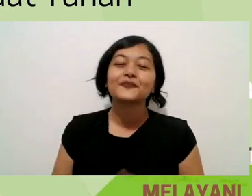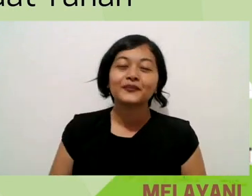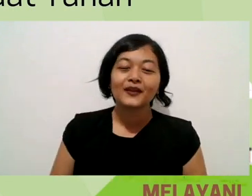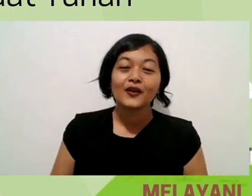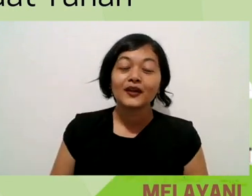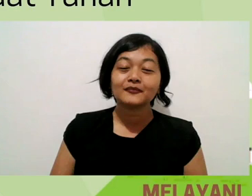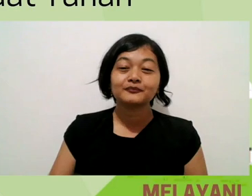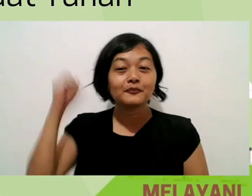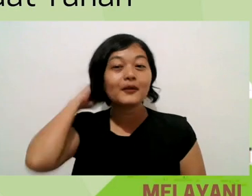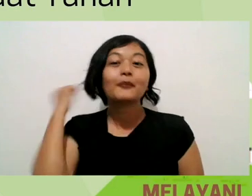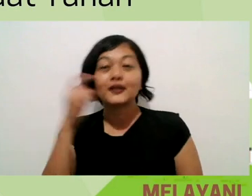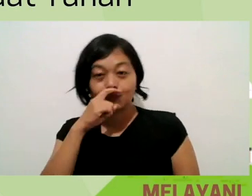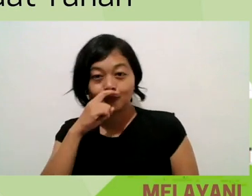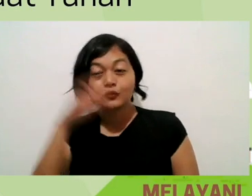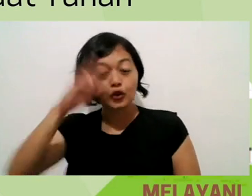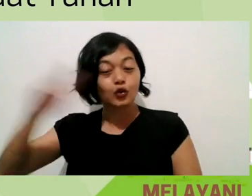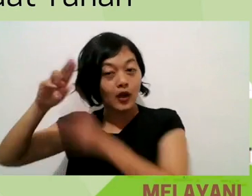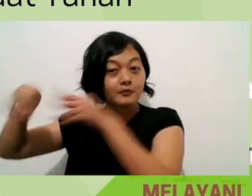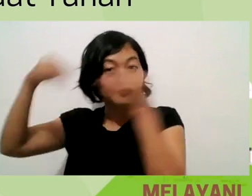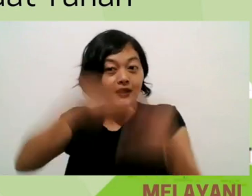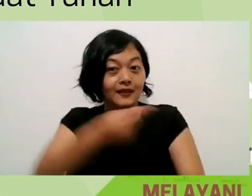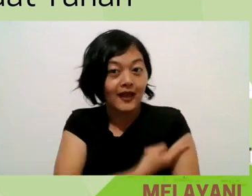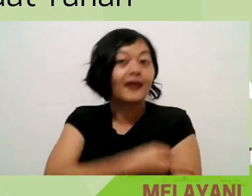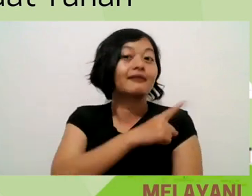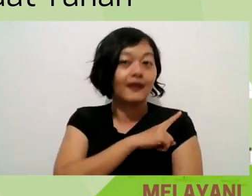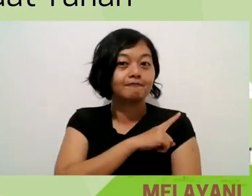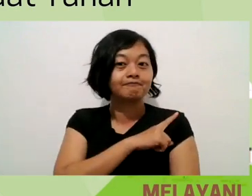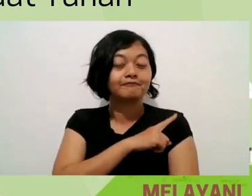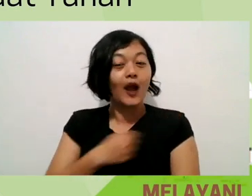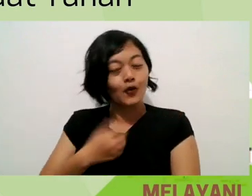Tuhan mempunyai lautan yang ingin Anda nikmati.